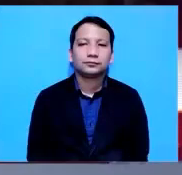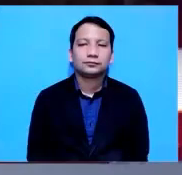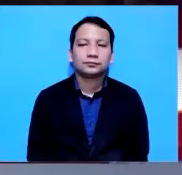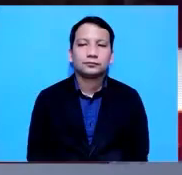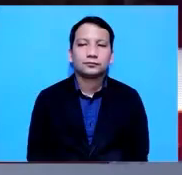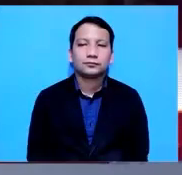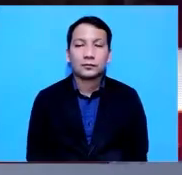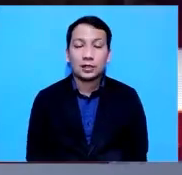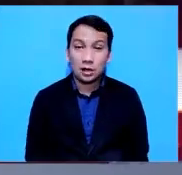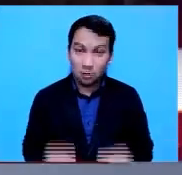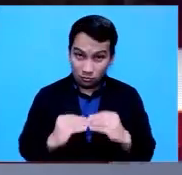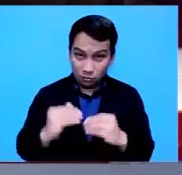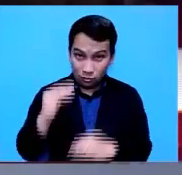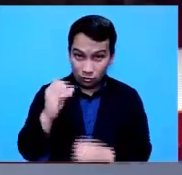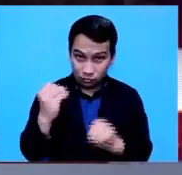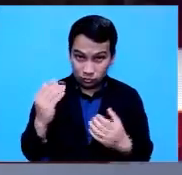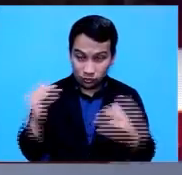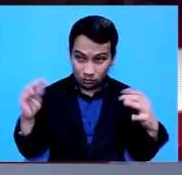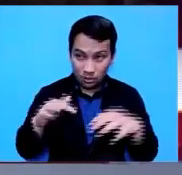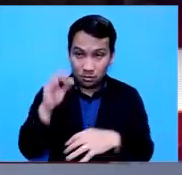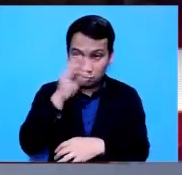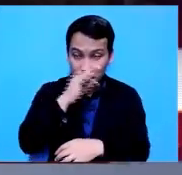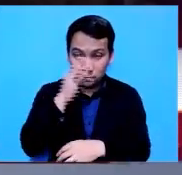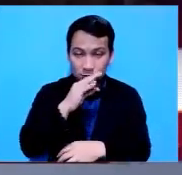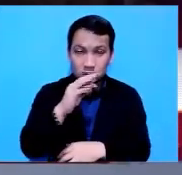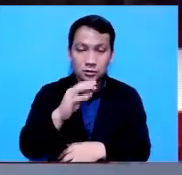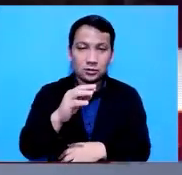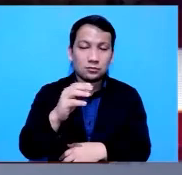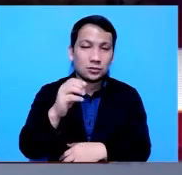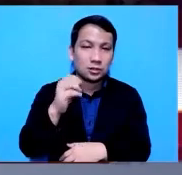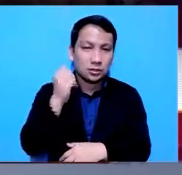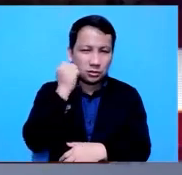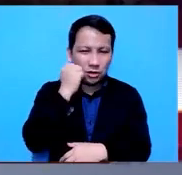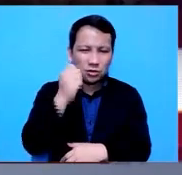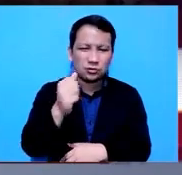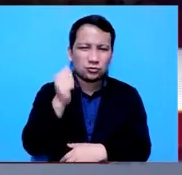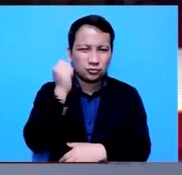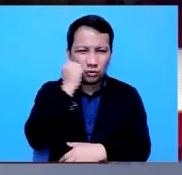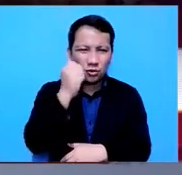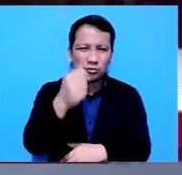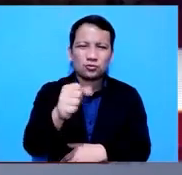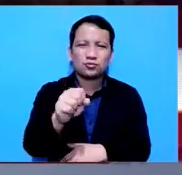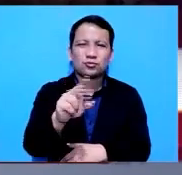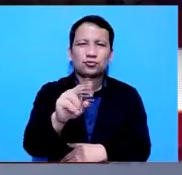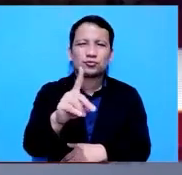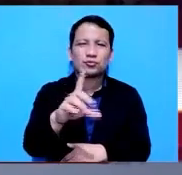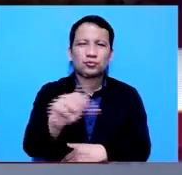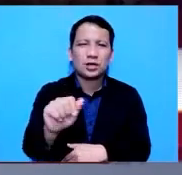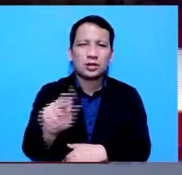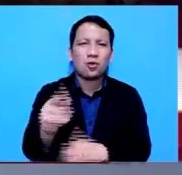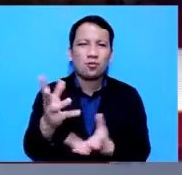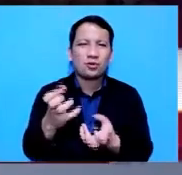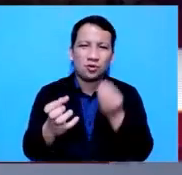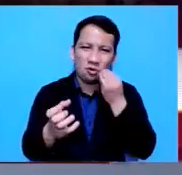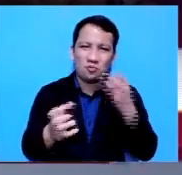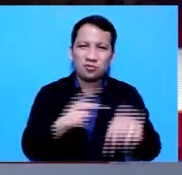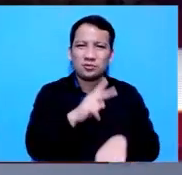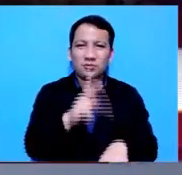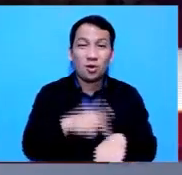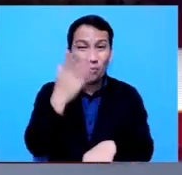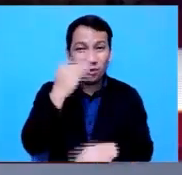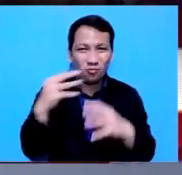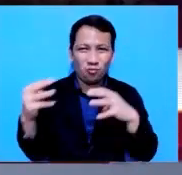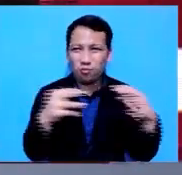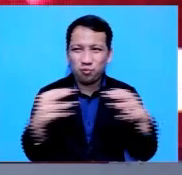Lalo pang dumami ang mga Pinoy sa Sudan na nagpasaklolo ng makauwi ng Pilipinas. Dahil pa rin po yan sa lumalalang bakbakan